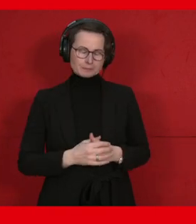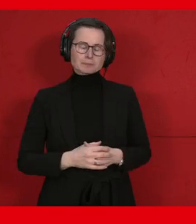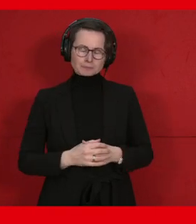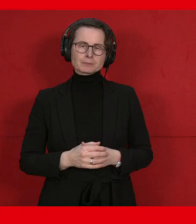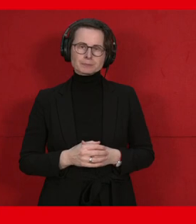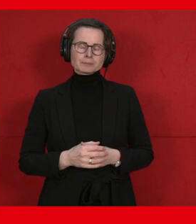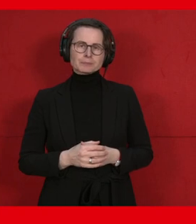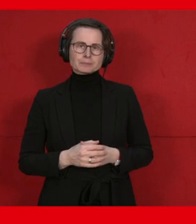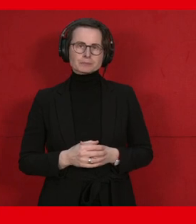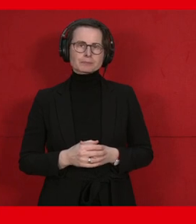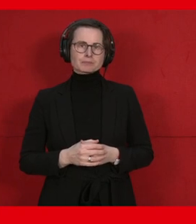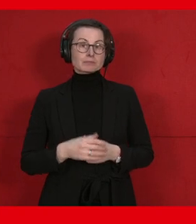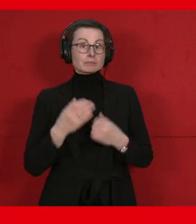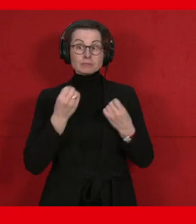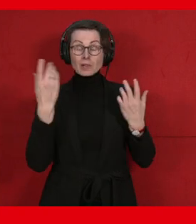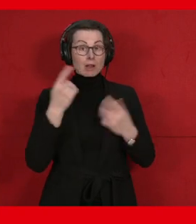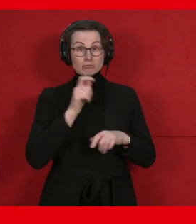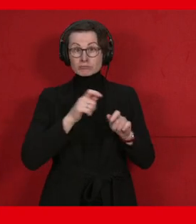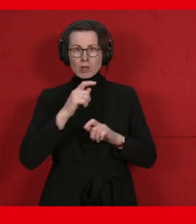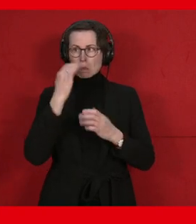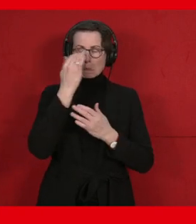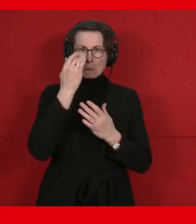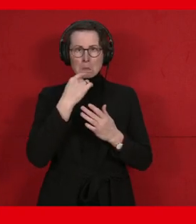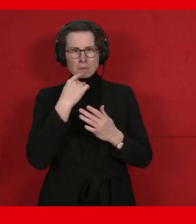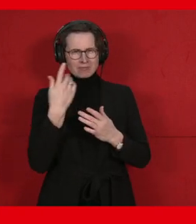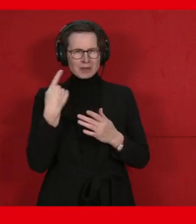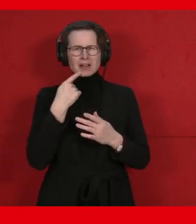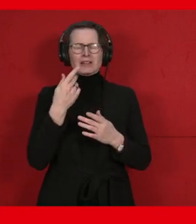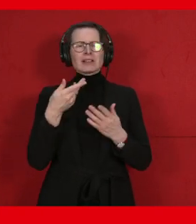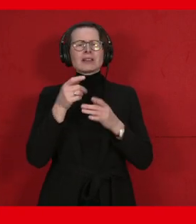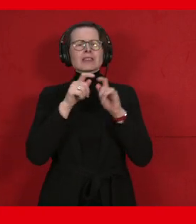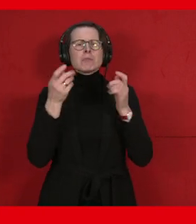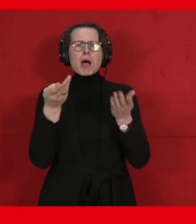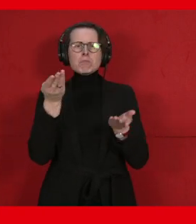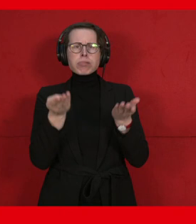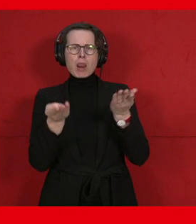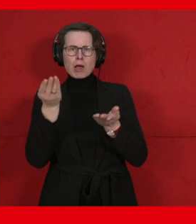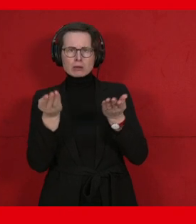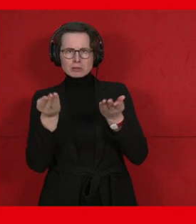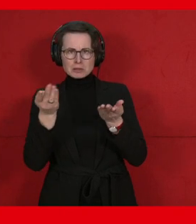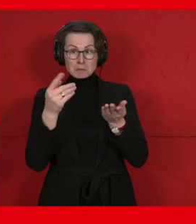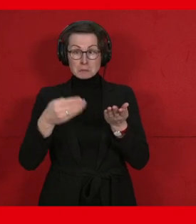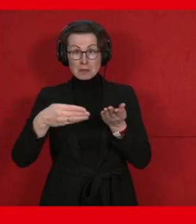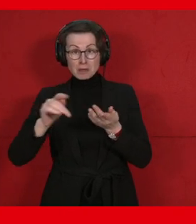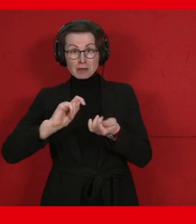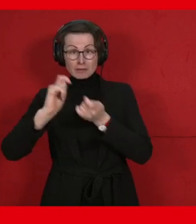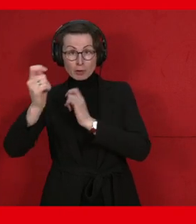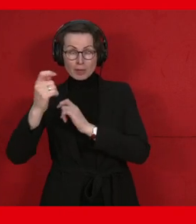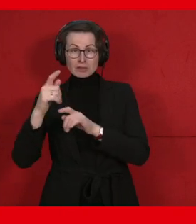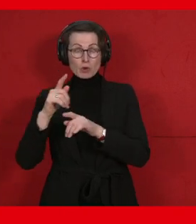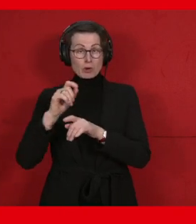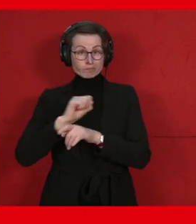Corona-Krise. Aber auch, ob denn am Ende diese Balance, über die wir die ganze Zeit sprechen, zwischen Chancen, die in einer solchen Transformation